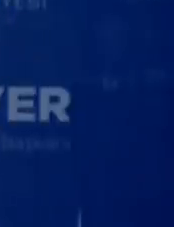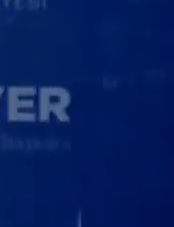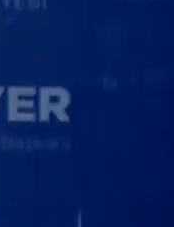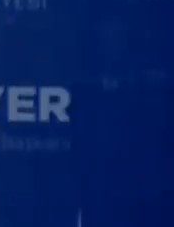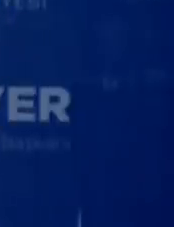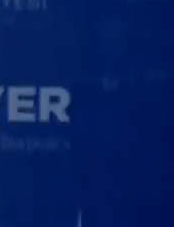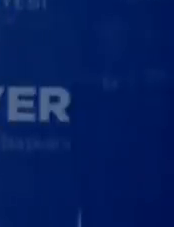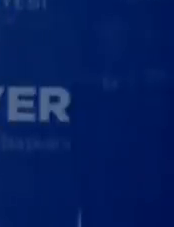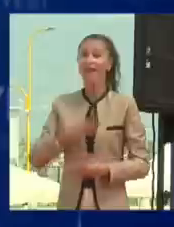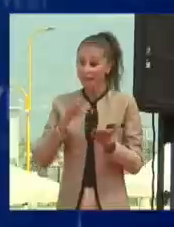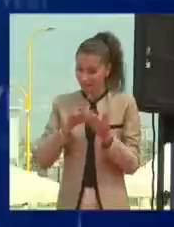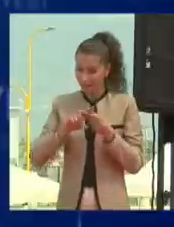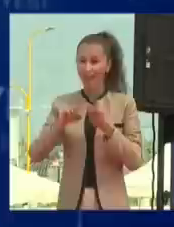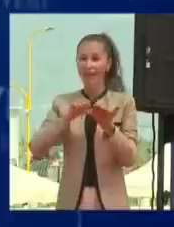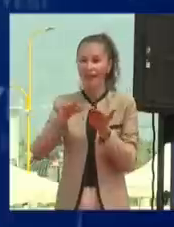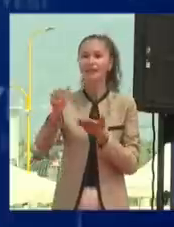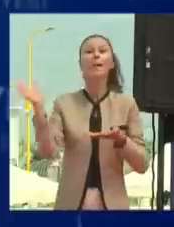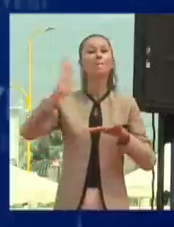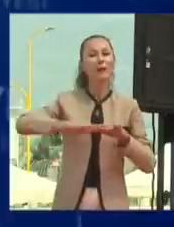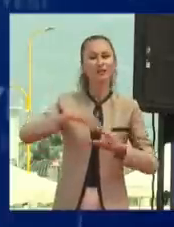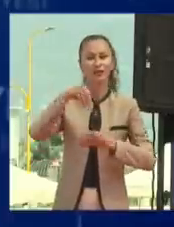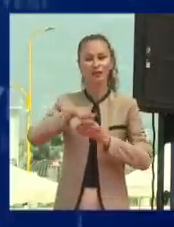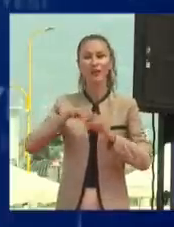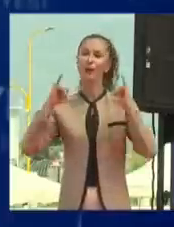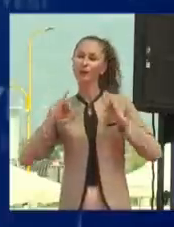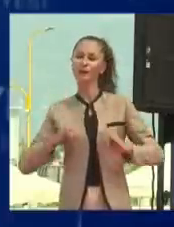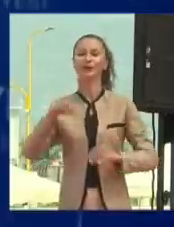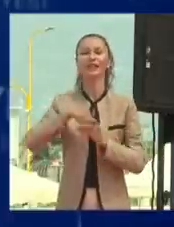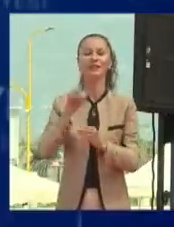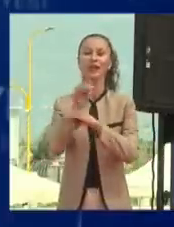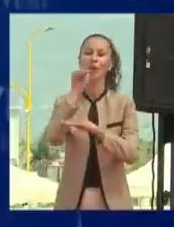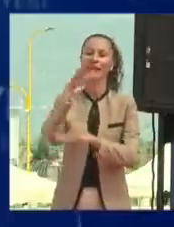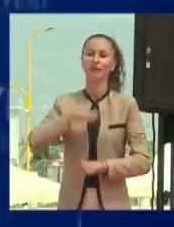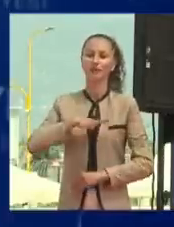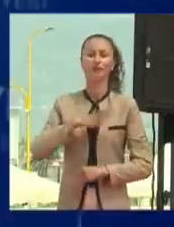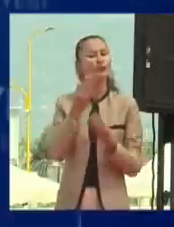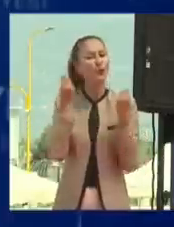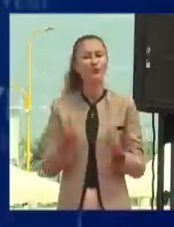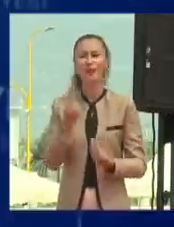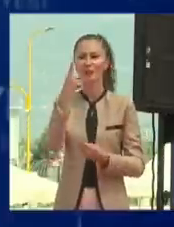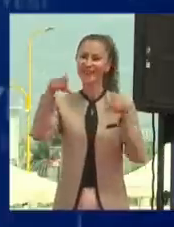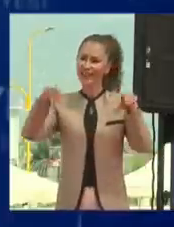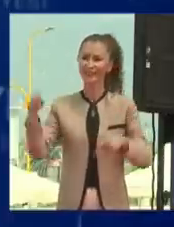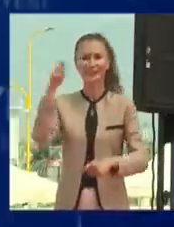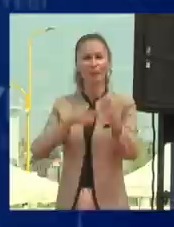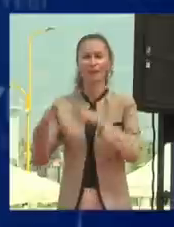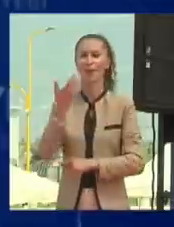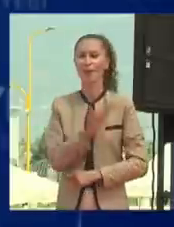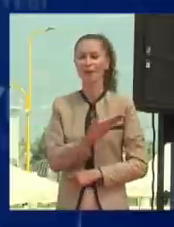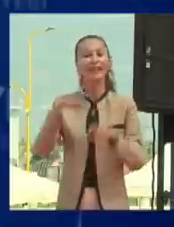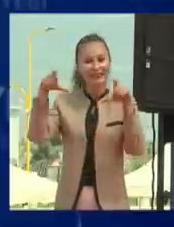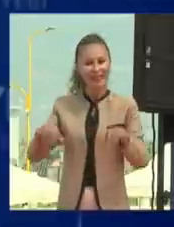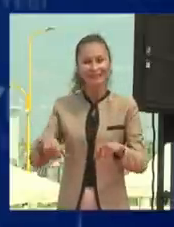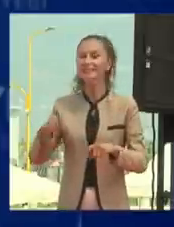istiyoruz. Ve herkesle barış içinde, huzur içinde yaşamak istiyoruz. Çok güzel bir tesis yapılıyor.